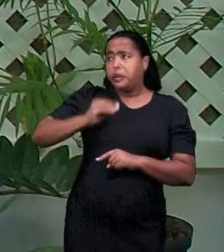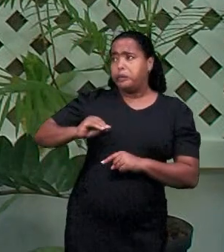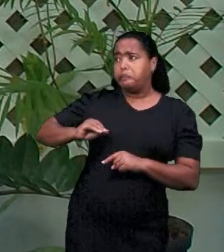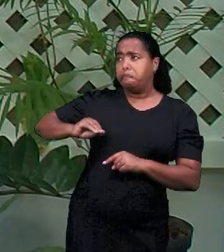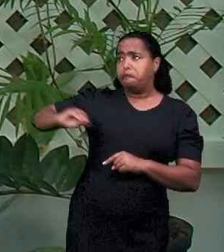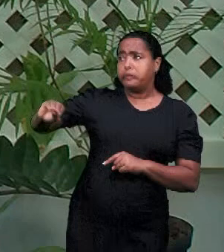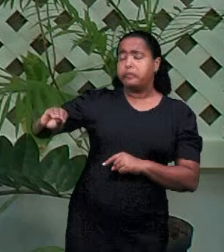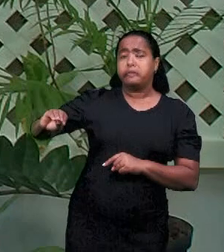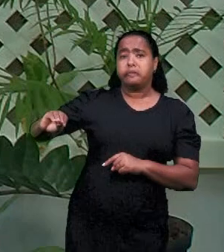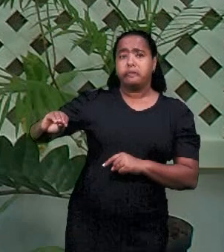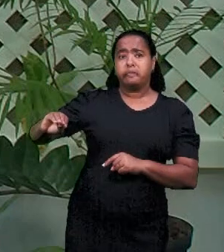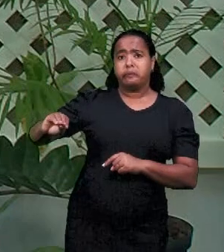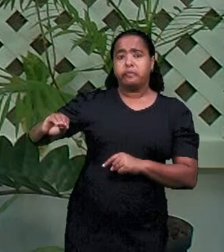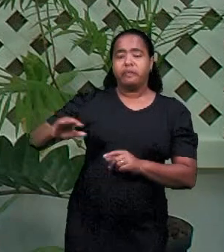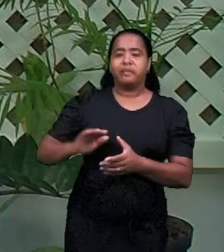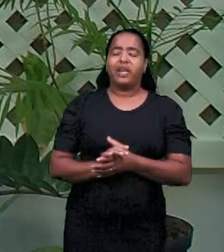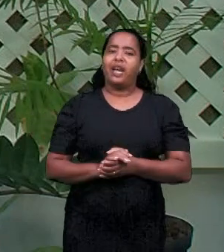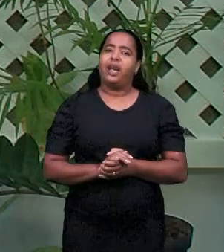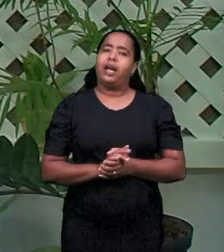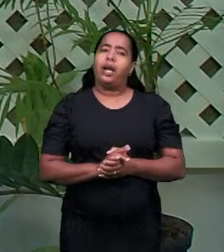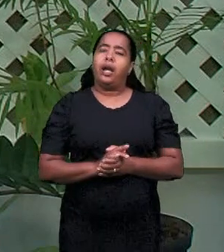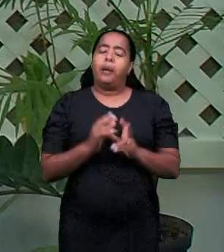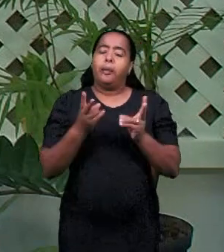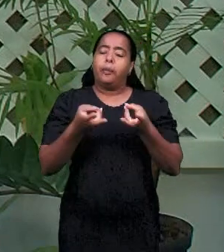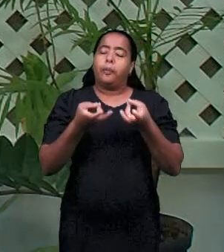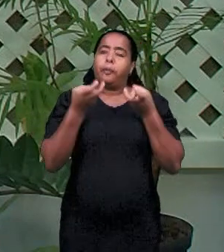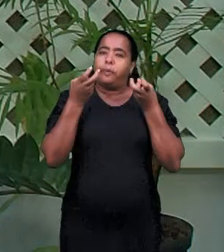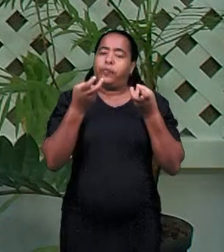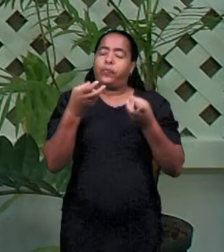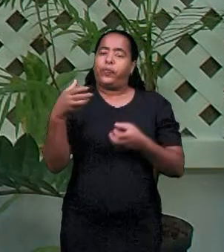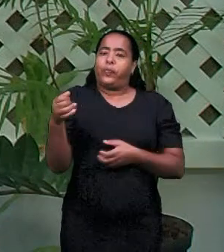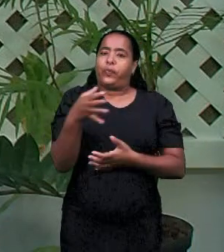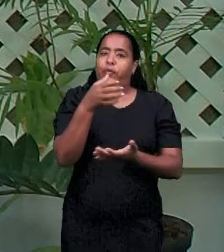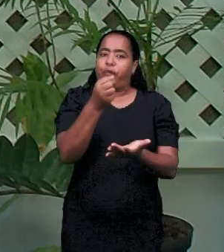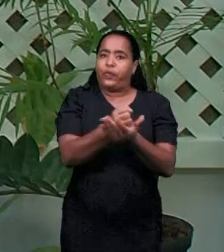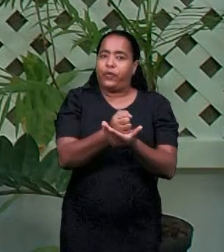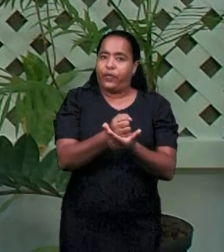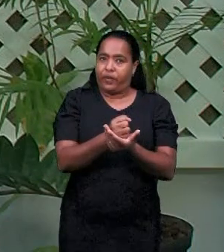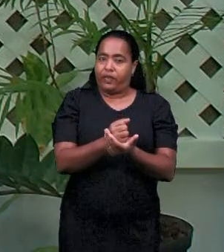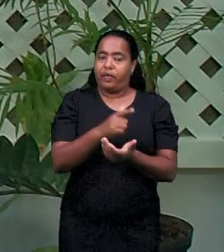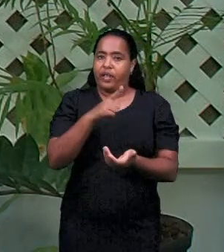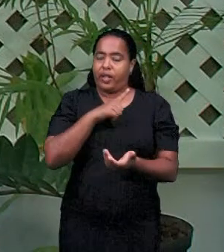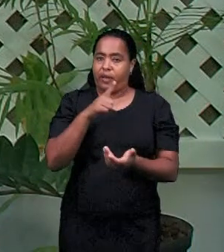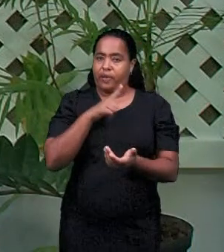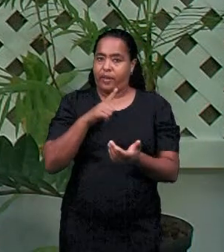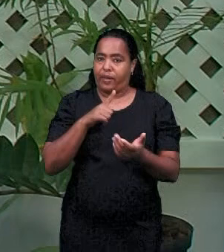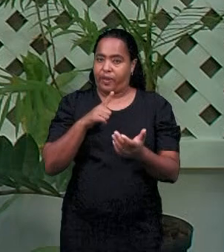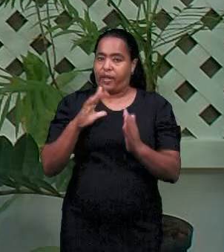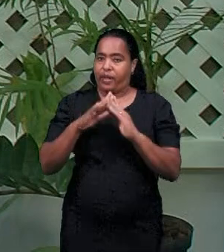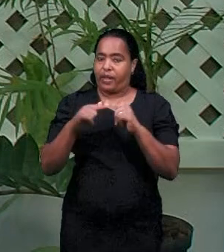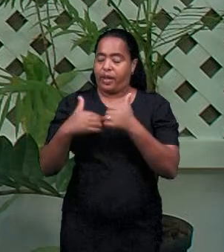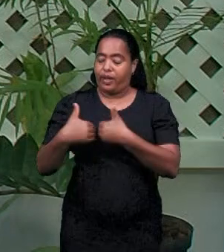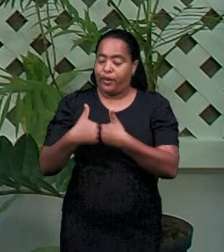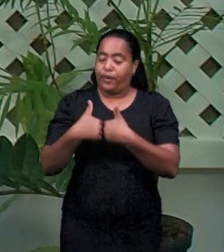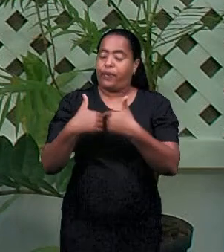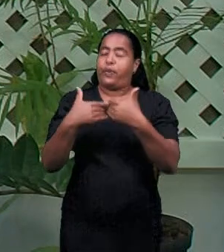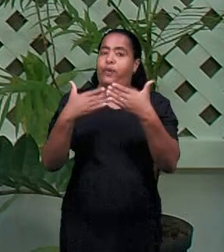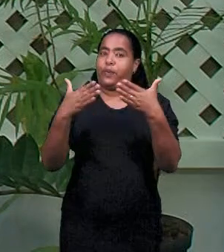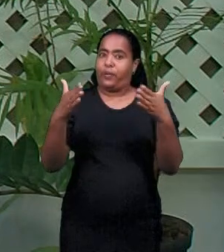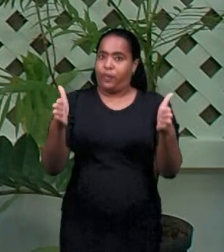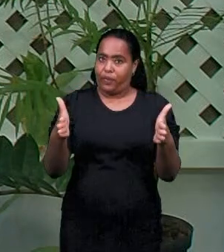Et nous voyons au Nouveau Testament la figure de Démas, qui était à l'Église primitive, était un